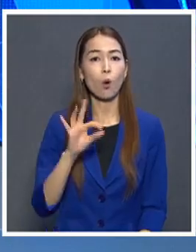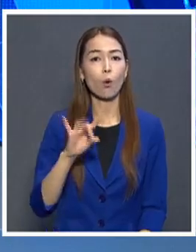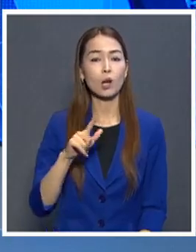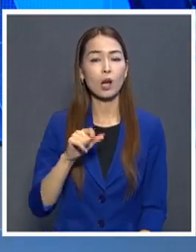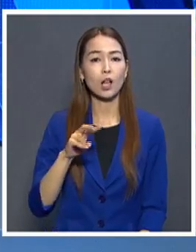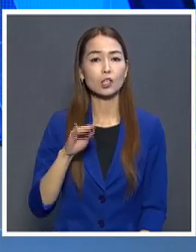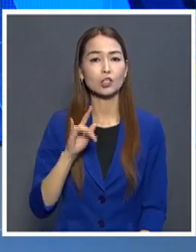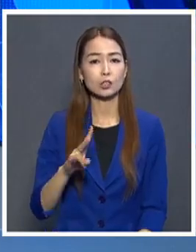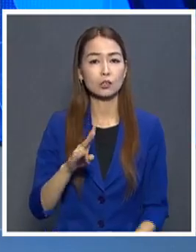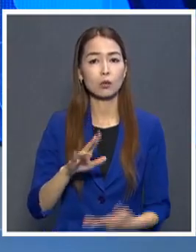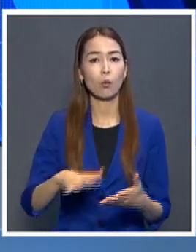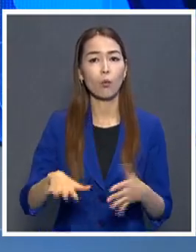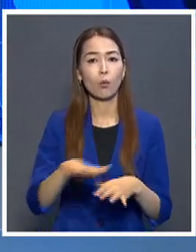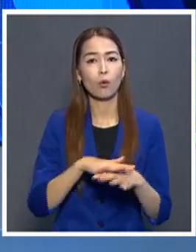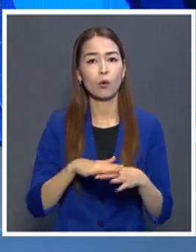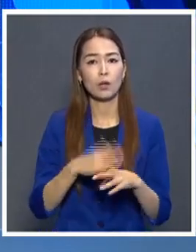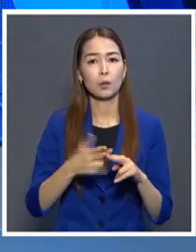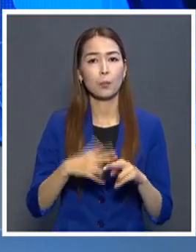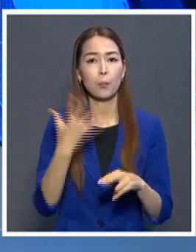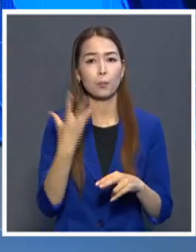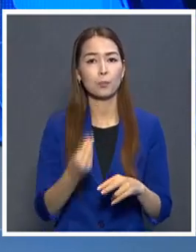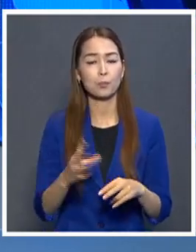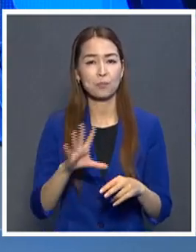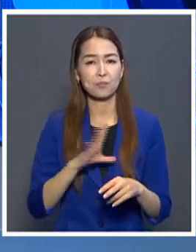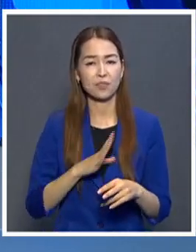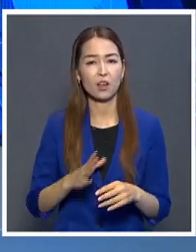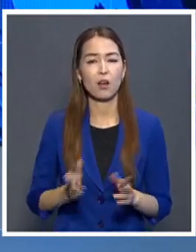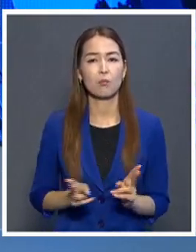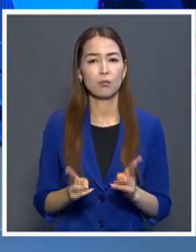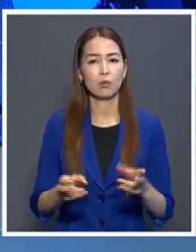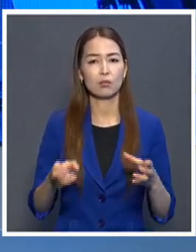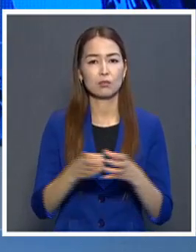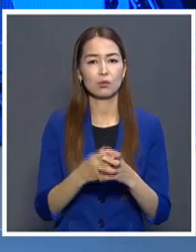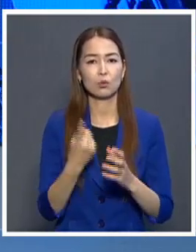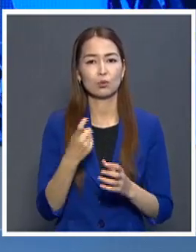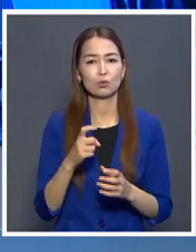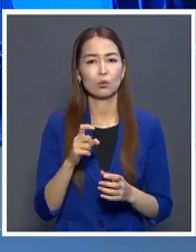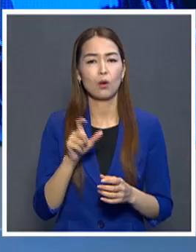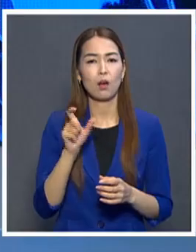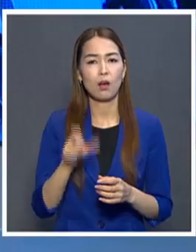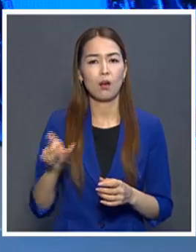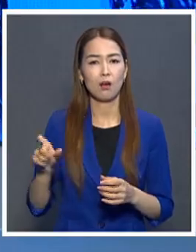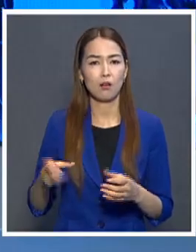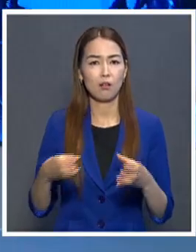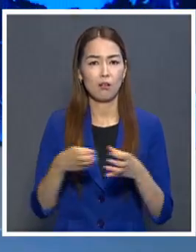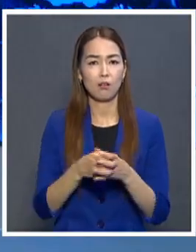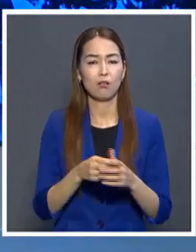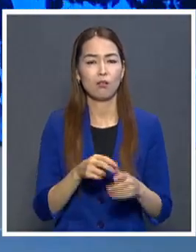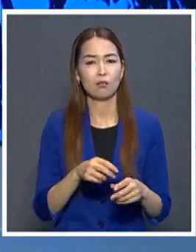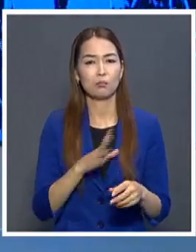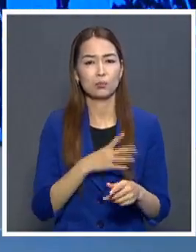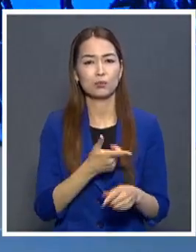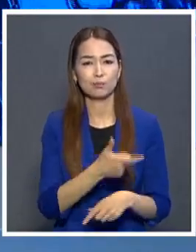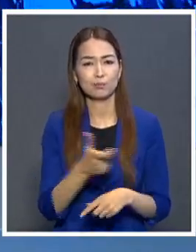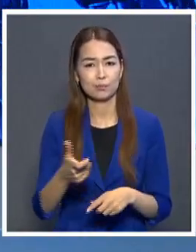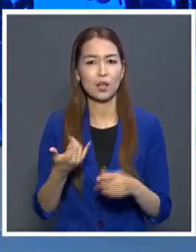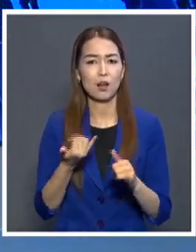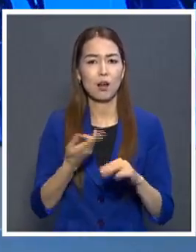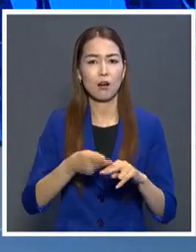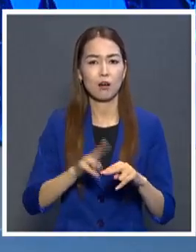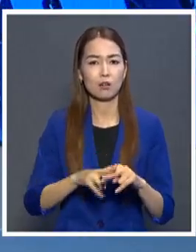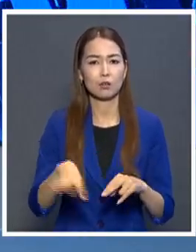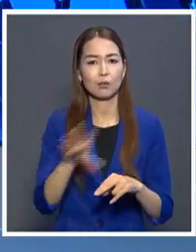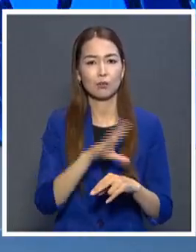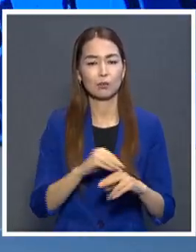Қорғалжын қорығында небәрі 5 күннің ішінде браконьерлер 100-ден астам киікті атып тастаған. Бастапқыда мүйізі кесілген 50 киік атылды деген ақпарат